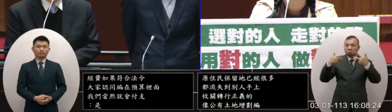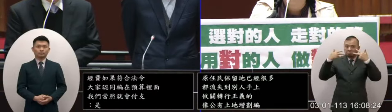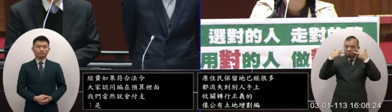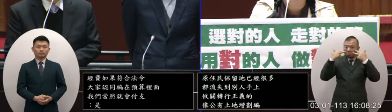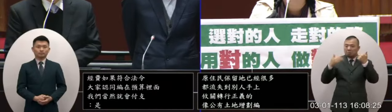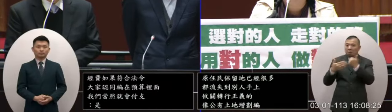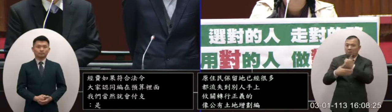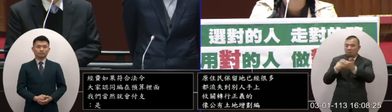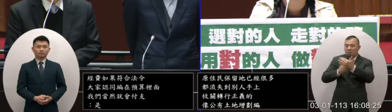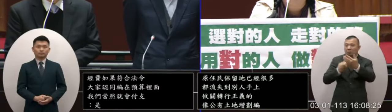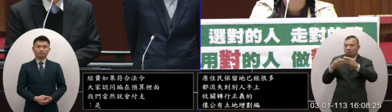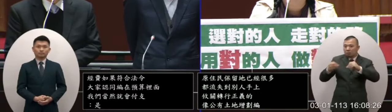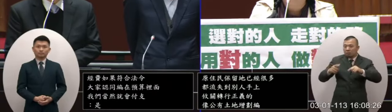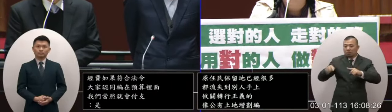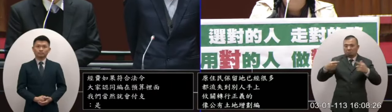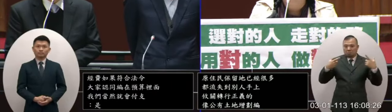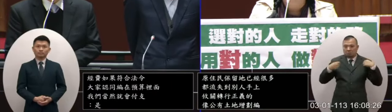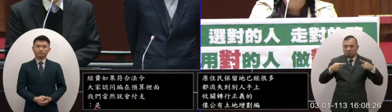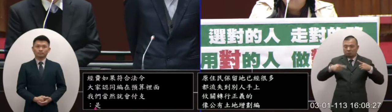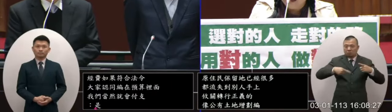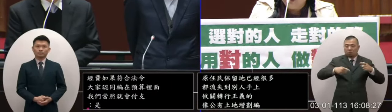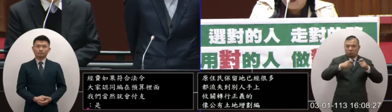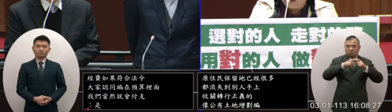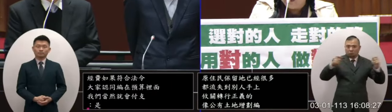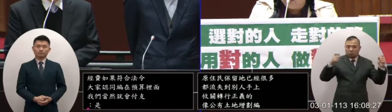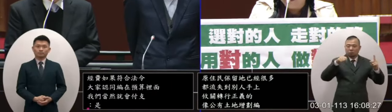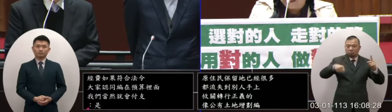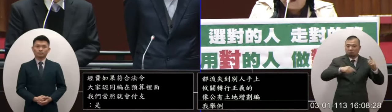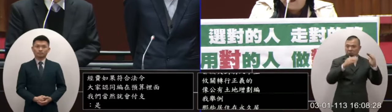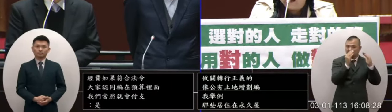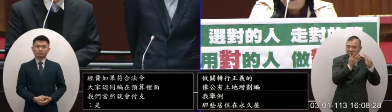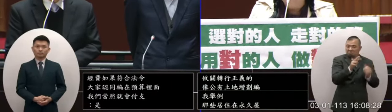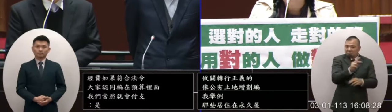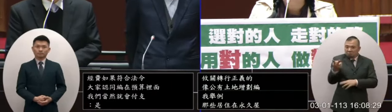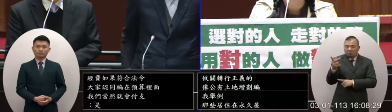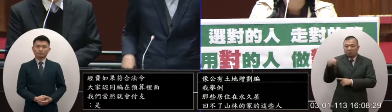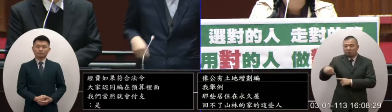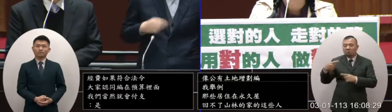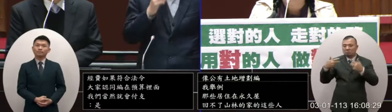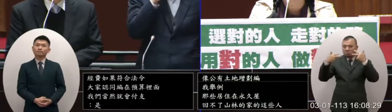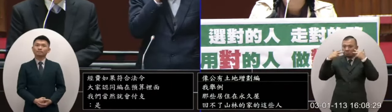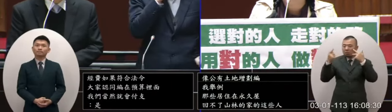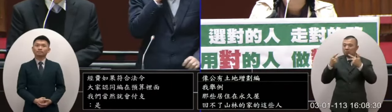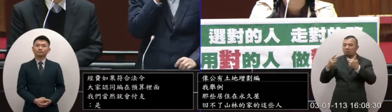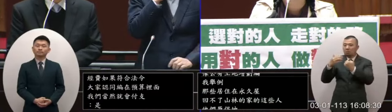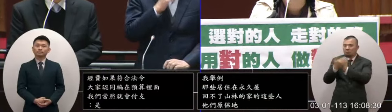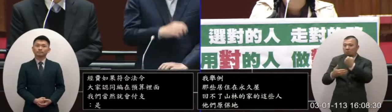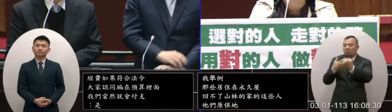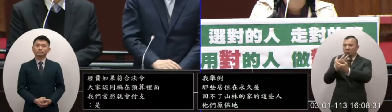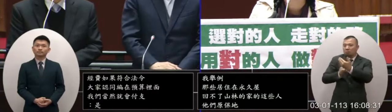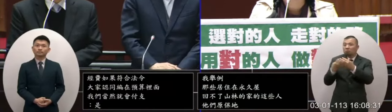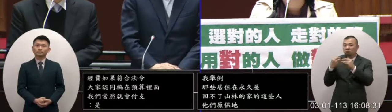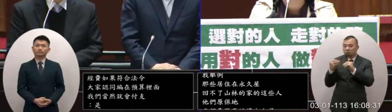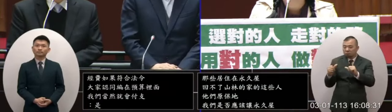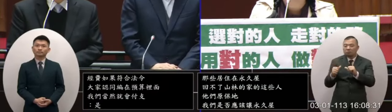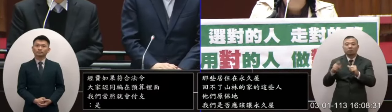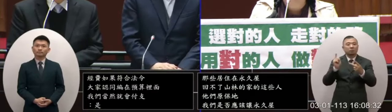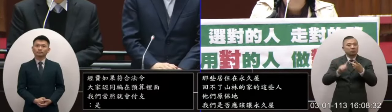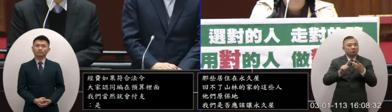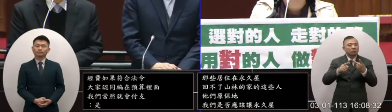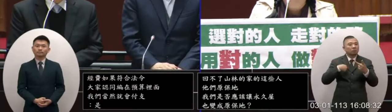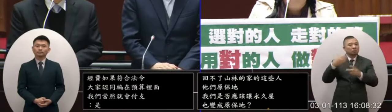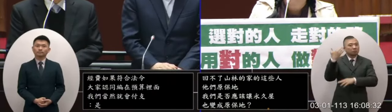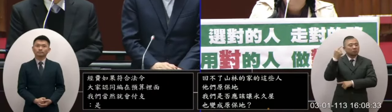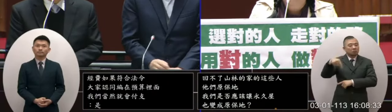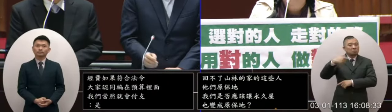让永久屋也变成原保地？另外我们谈的像那些我们过去的祖居地，也许现在在林